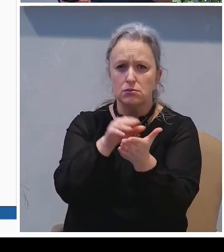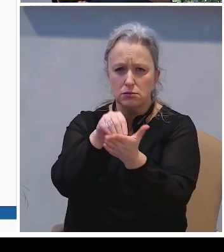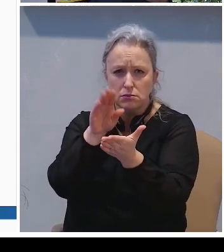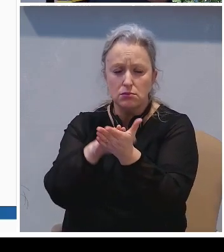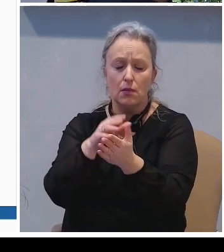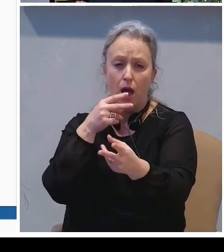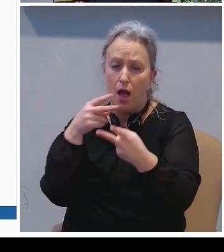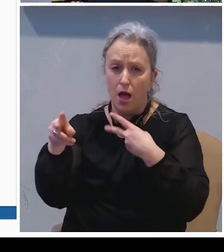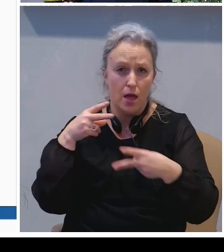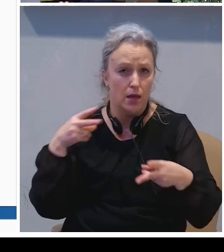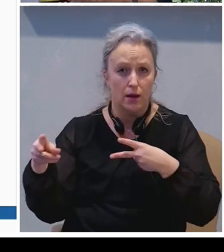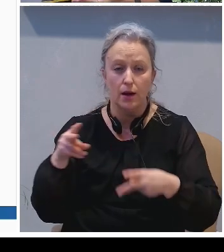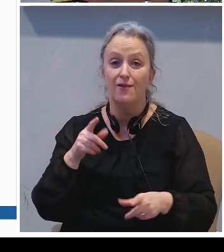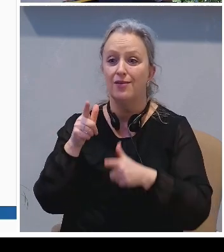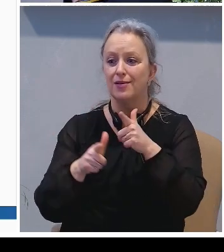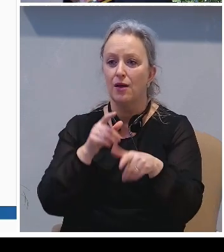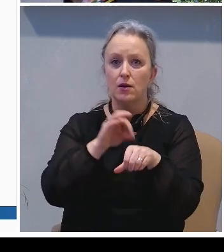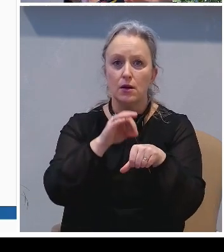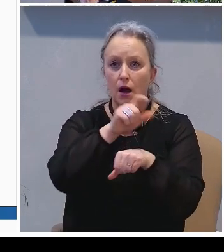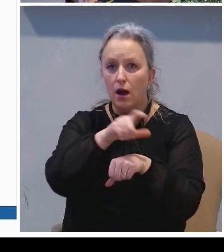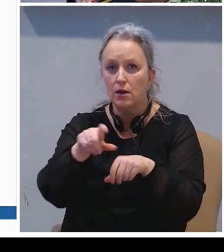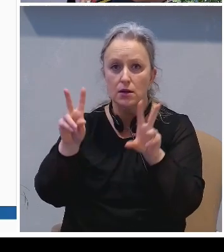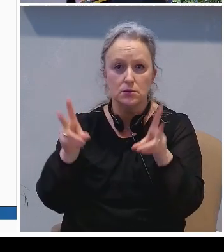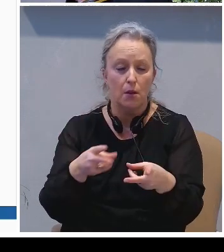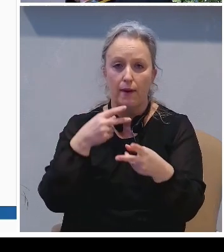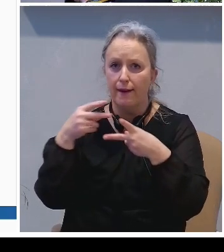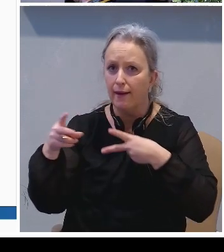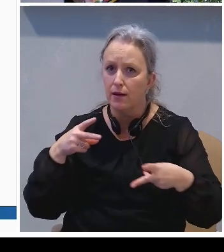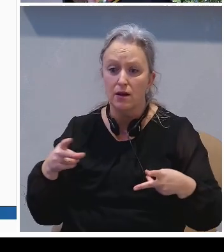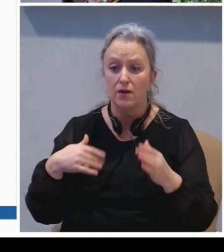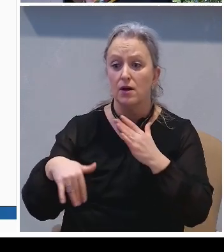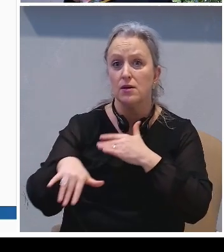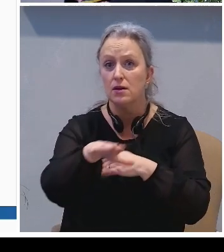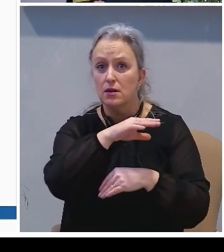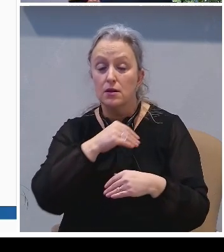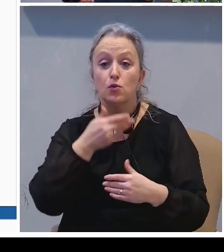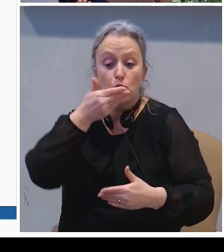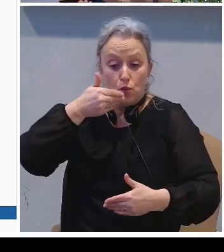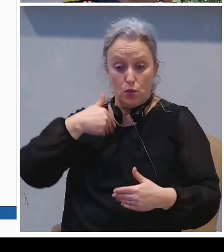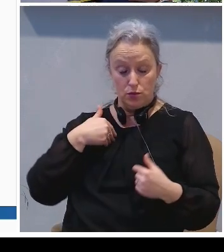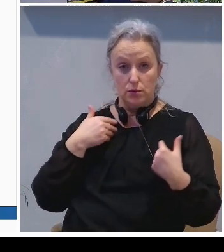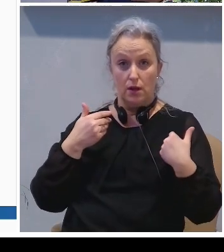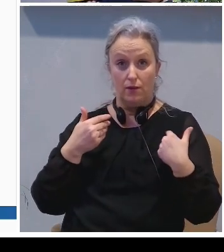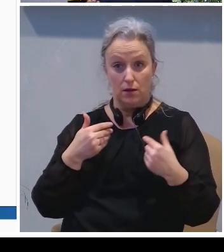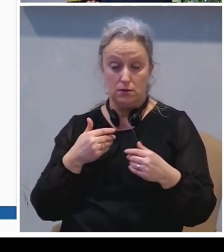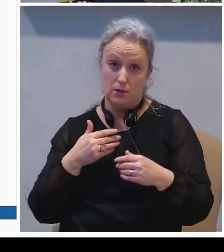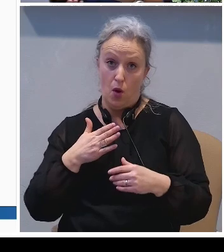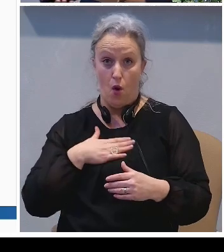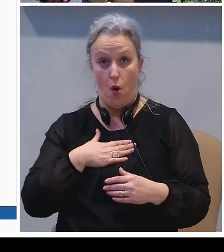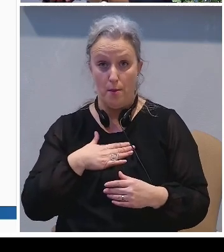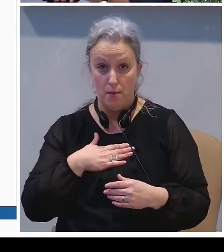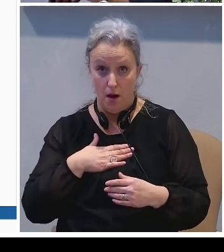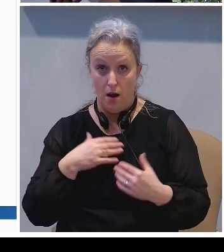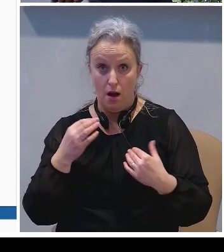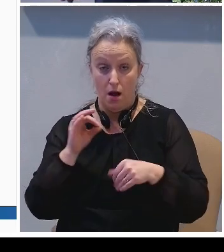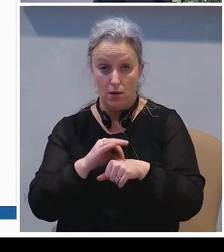puutume kokku erinevate patsientidega, kes kõik esitavad meile ranges seda has a küsimust, broad et range of kas minu has a, haigust saab